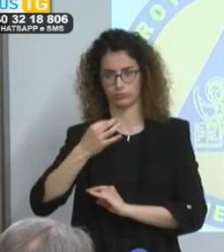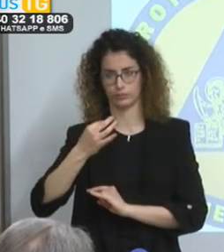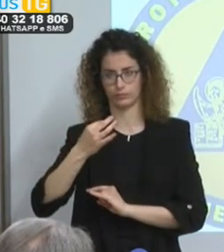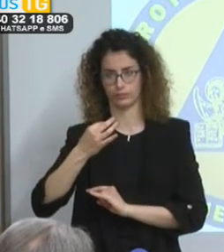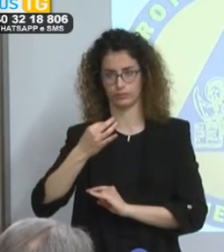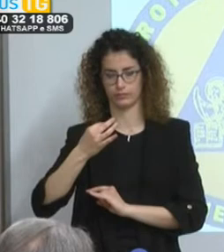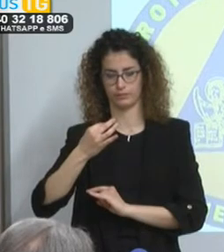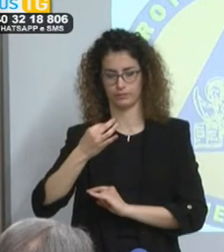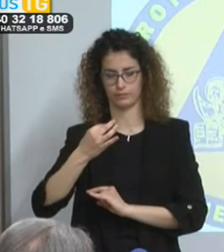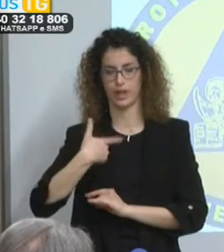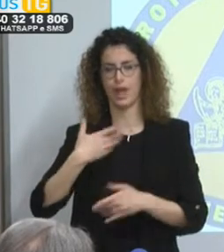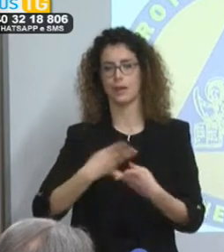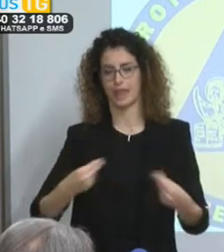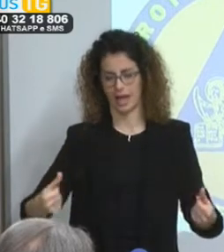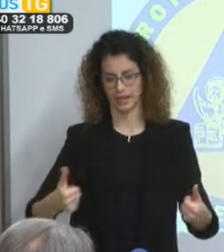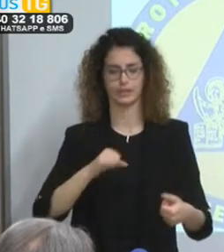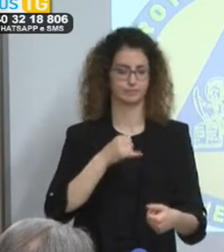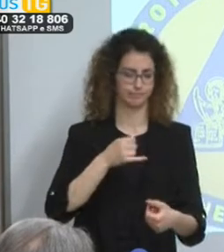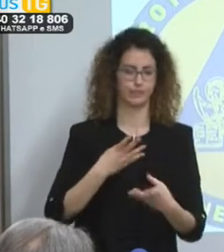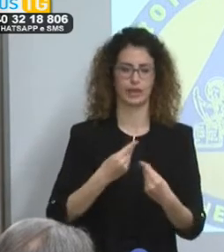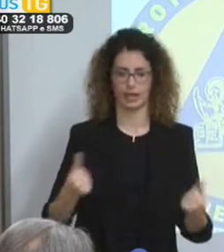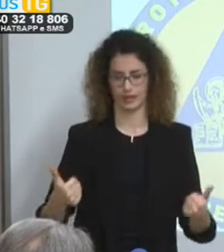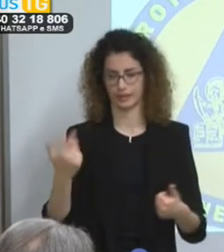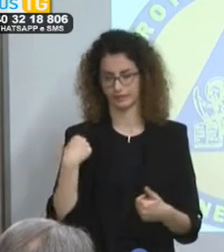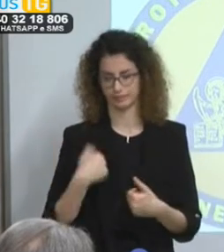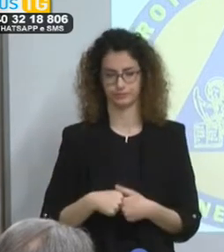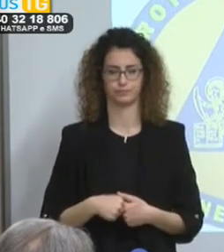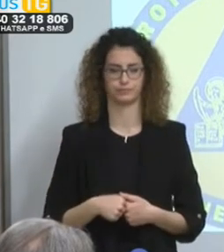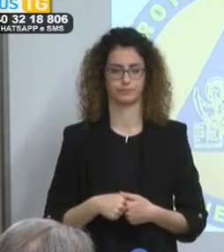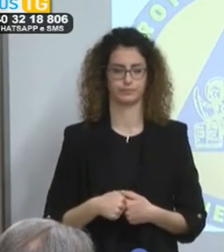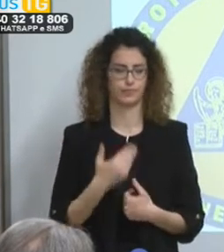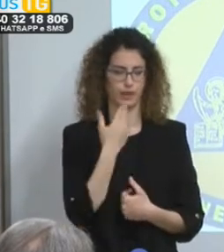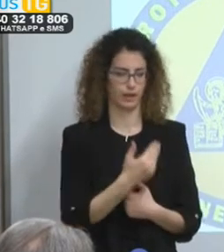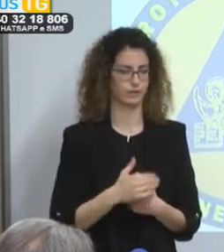difficile. Che è quello con la terra? Che è quello con la terra, che vi ho detto prima. Grazie.